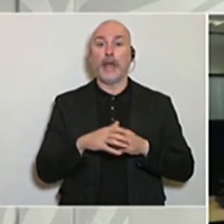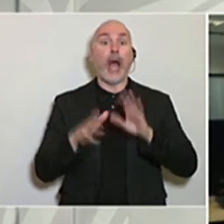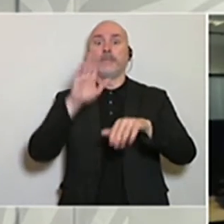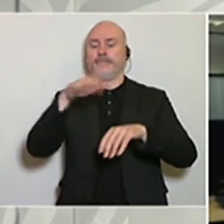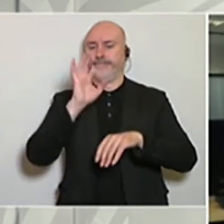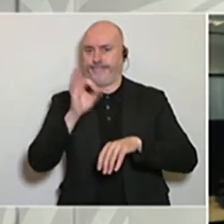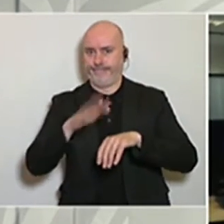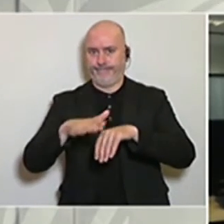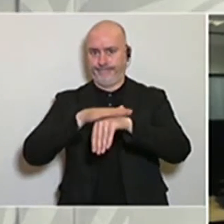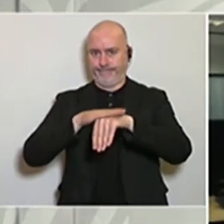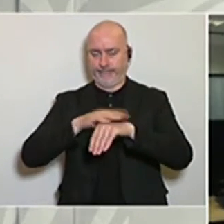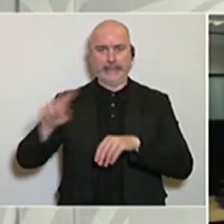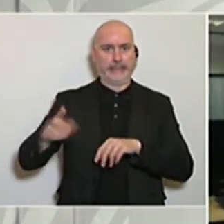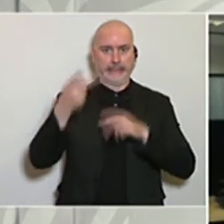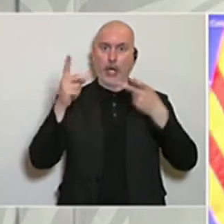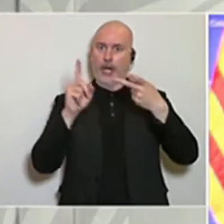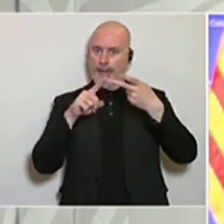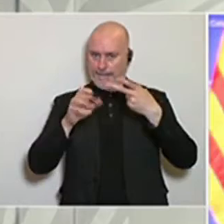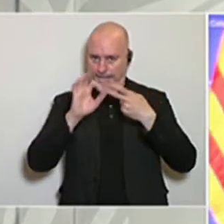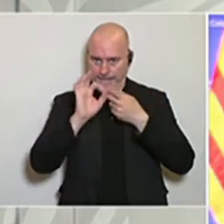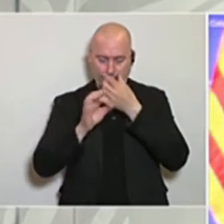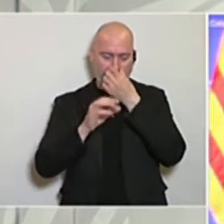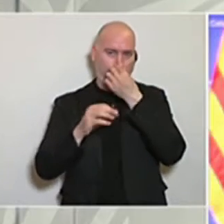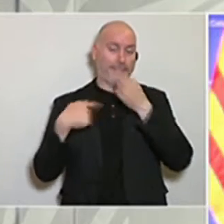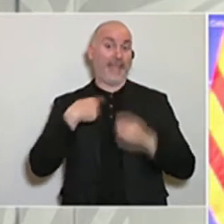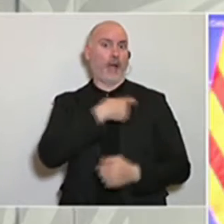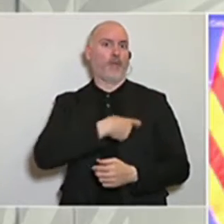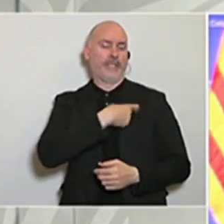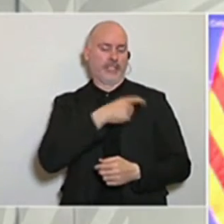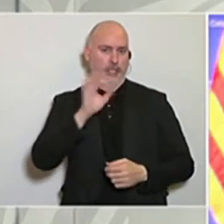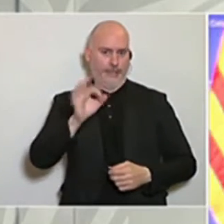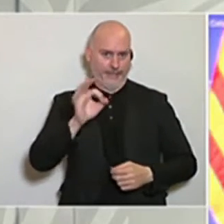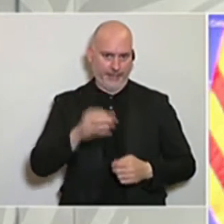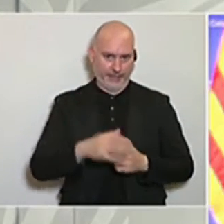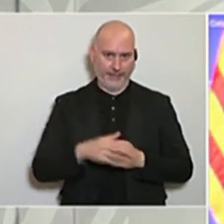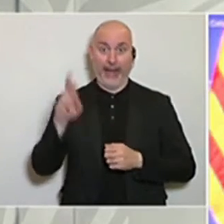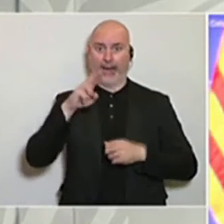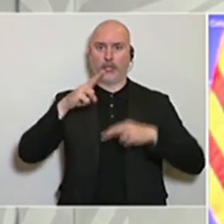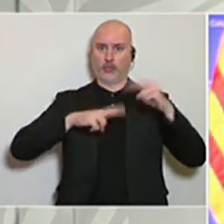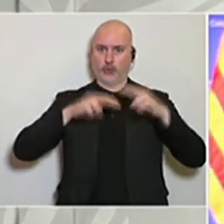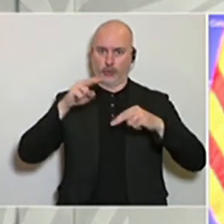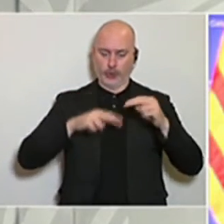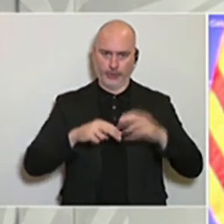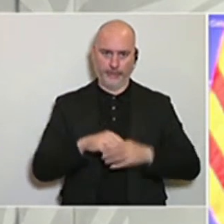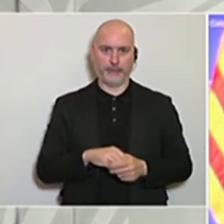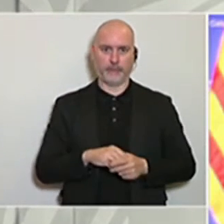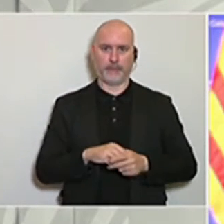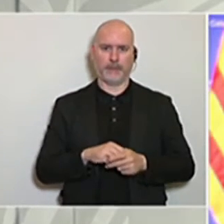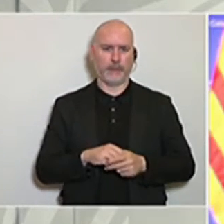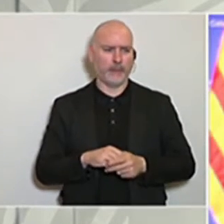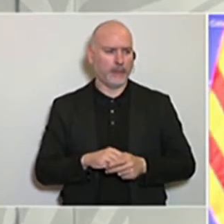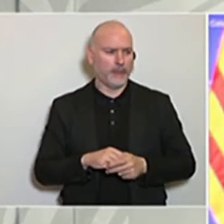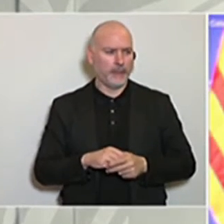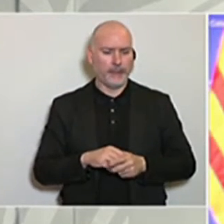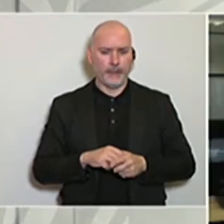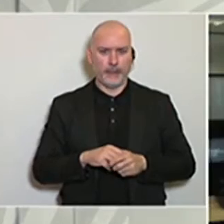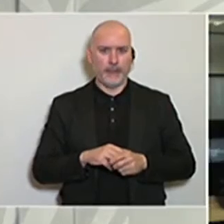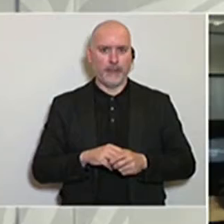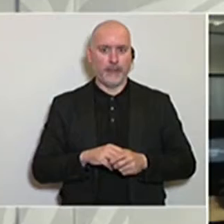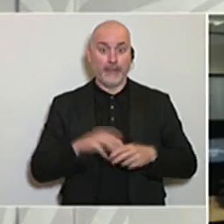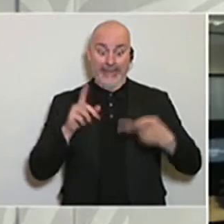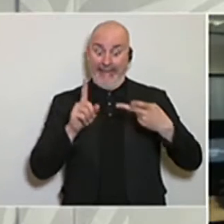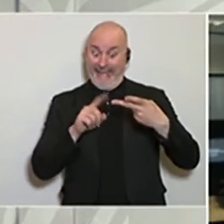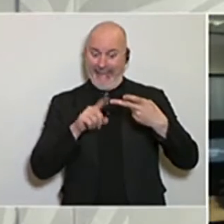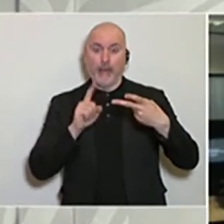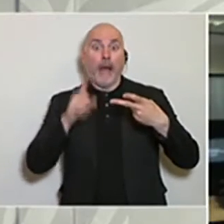Sí, perdoni, tenia la segona pregunta, de la comissió de reconstrucció. Sí, digui. Per la segona pregunta, no